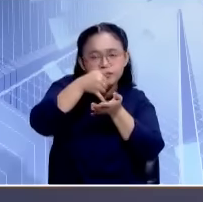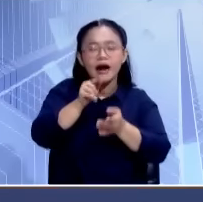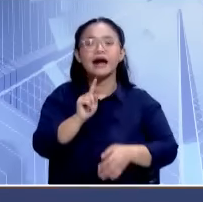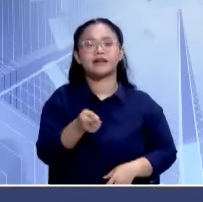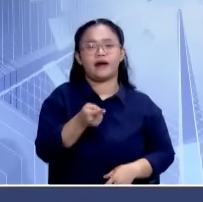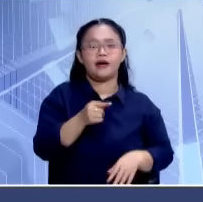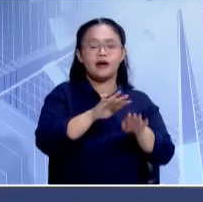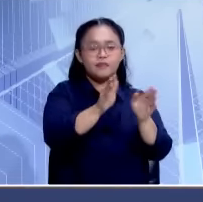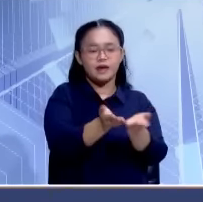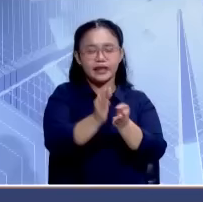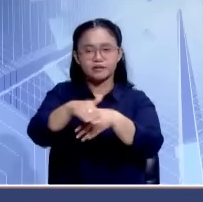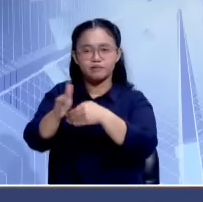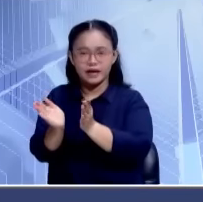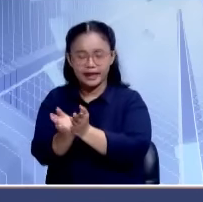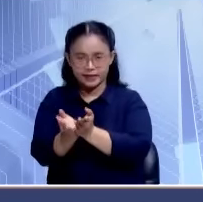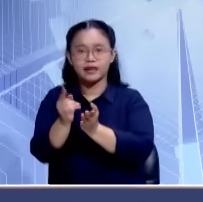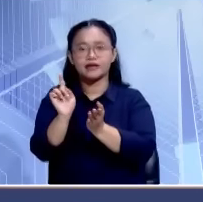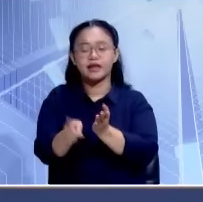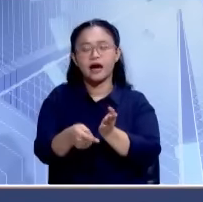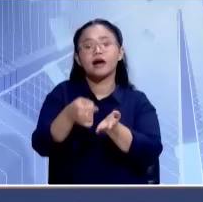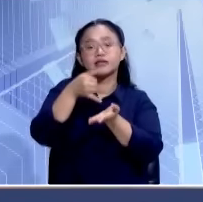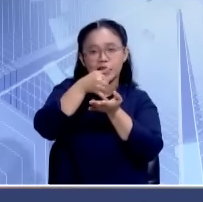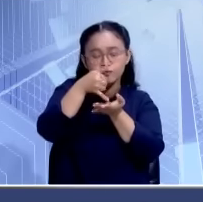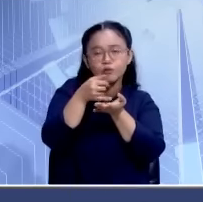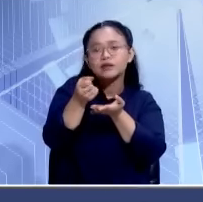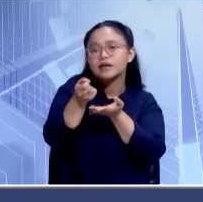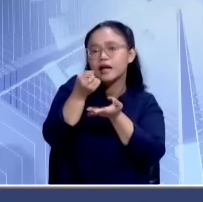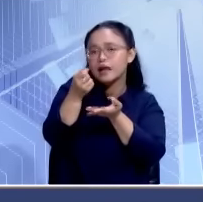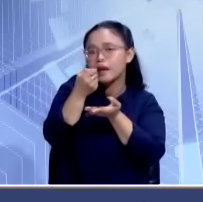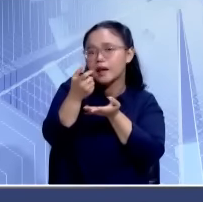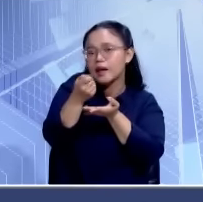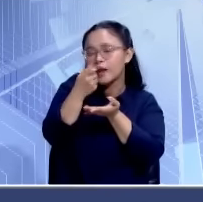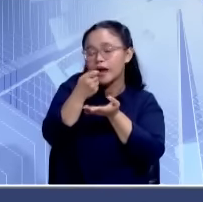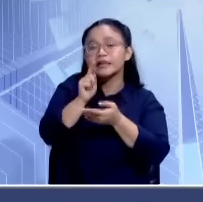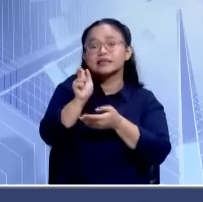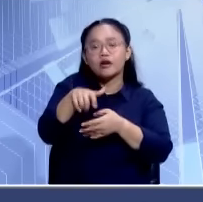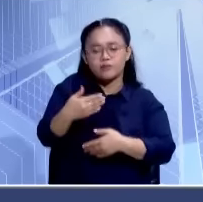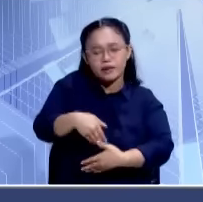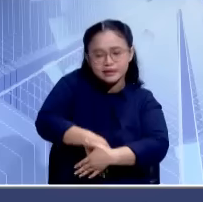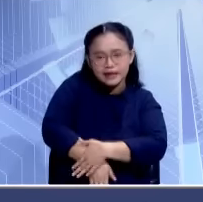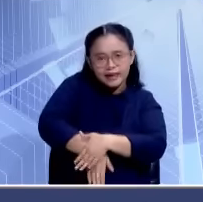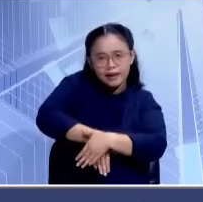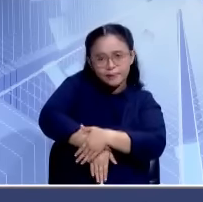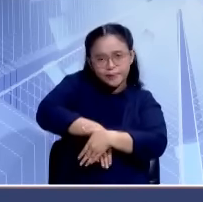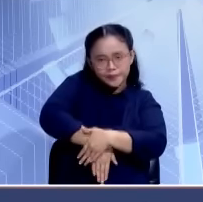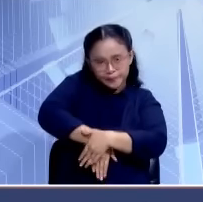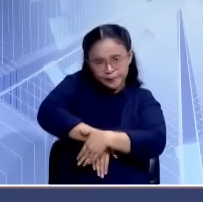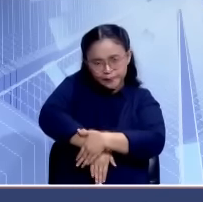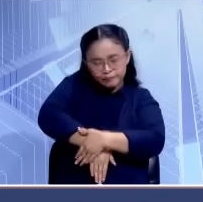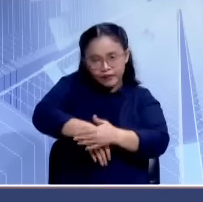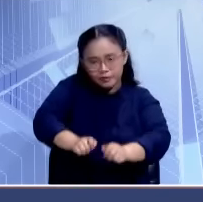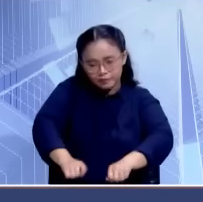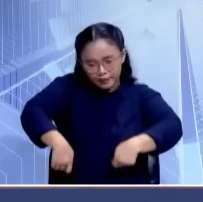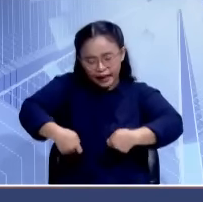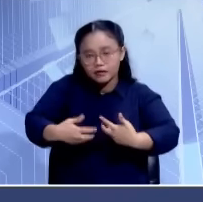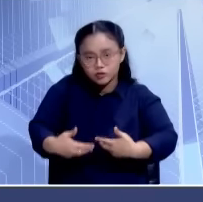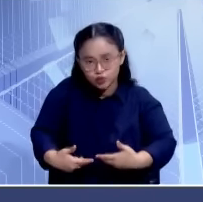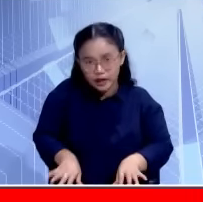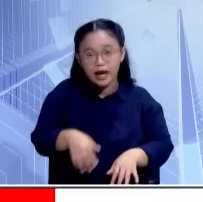Kedua paket narkoba jenis sabu dan pil ekstasi disembunyikan di celana dalam. Dari hasil uji laboratorium, sabu